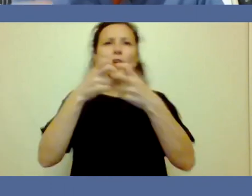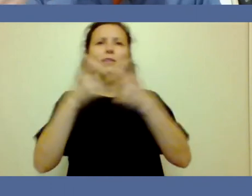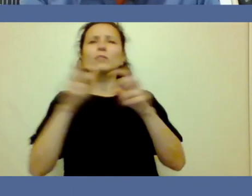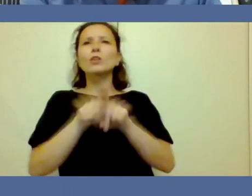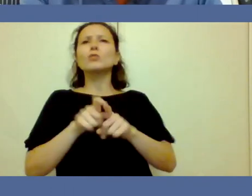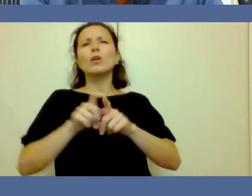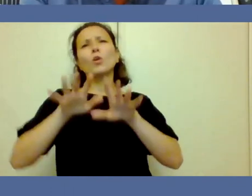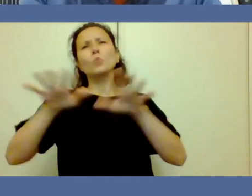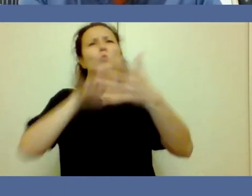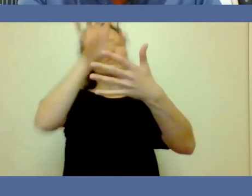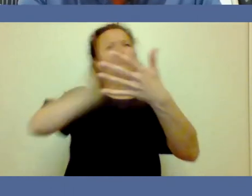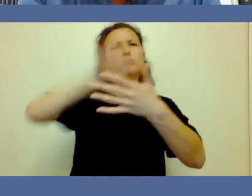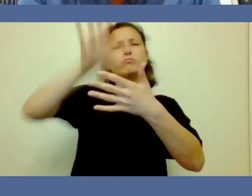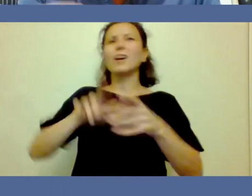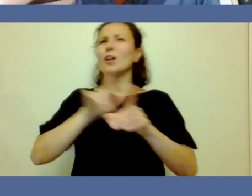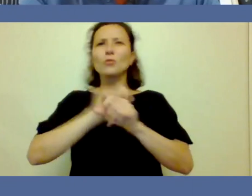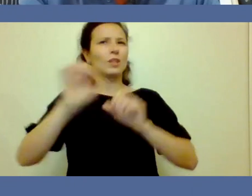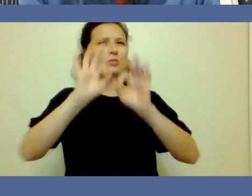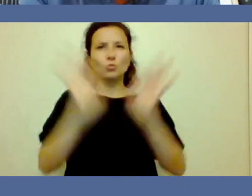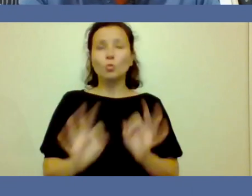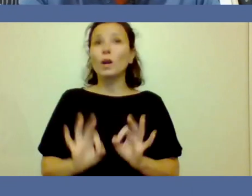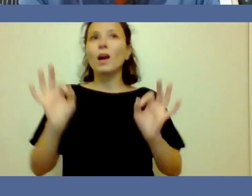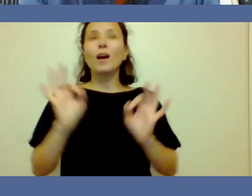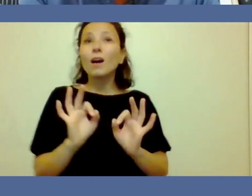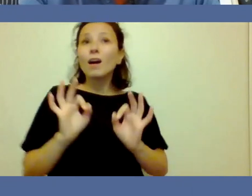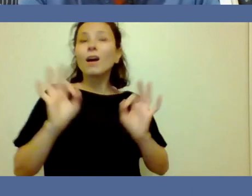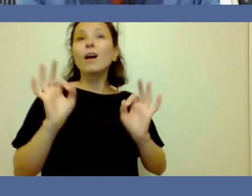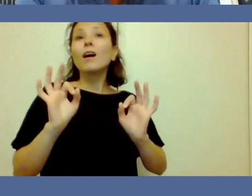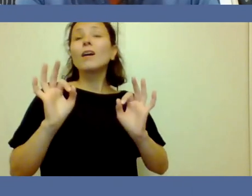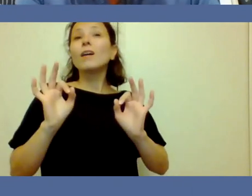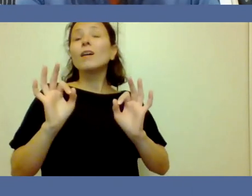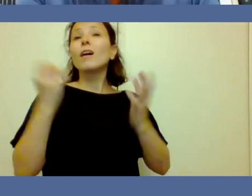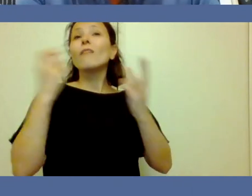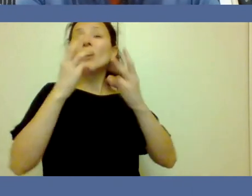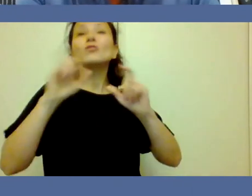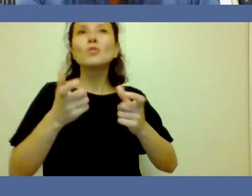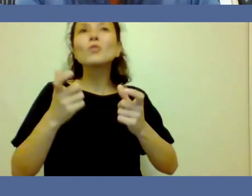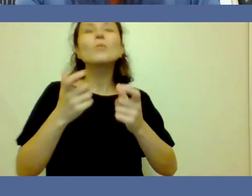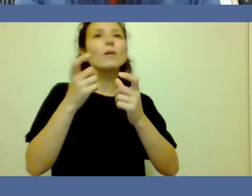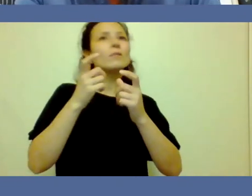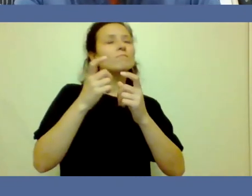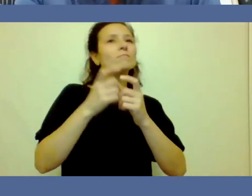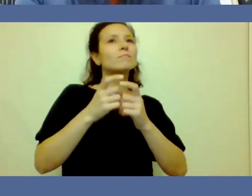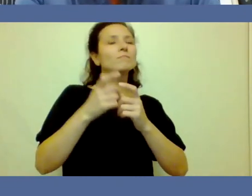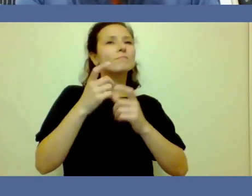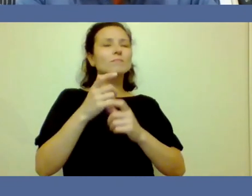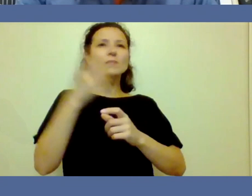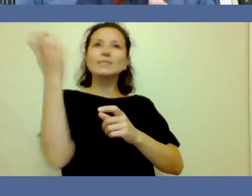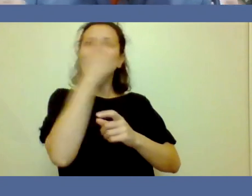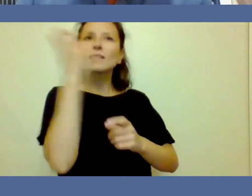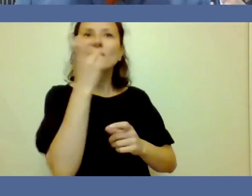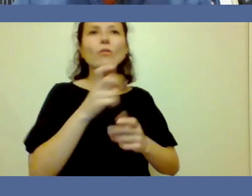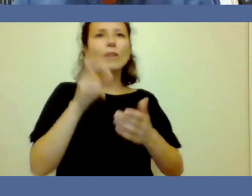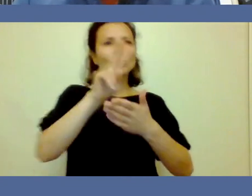ale to nie jest sztuka. Sztuką jest zainteresować i odnieść sukces. A miarą sukcesu jest